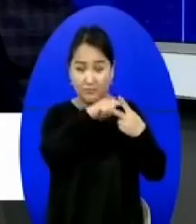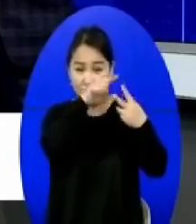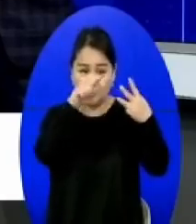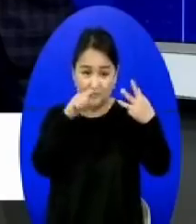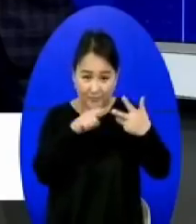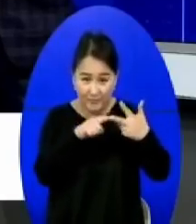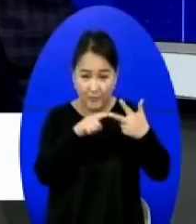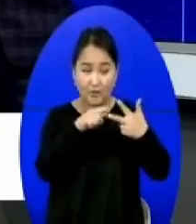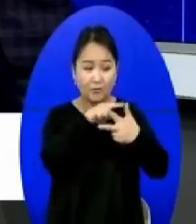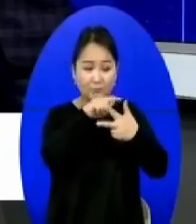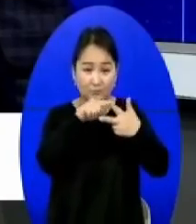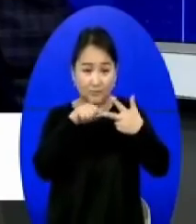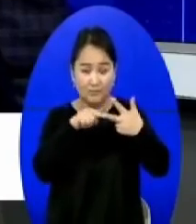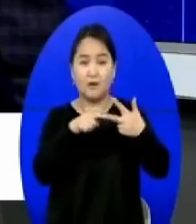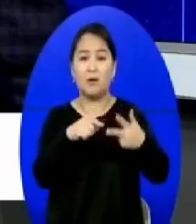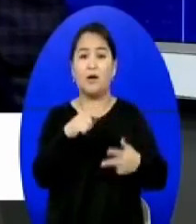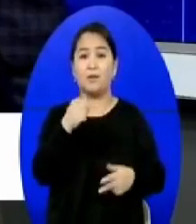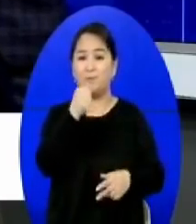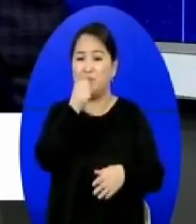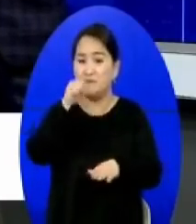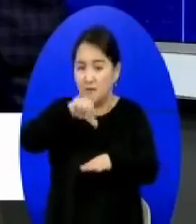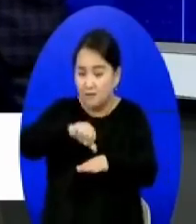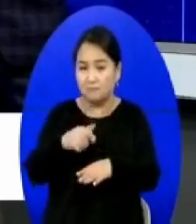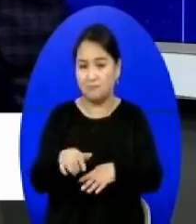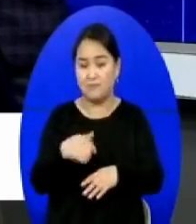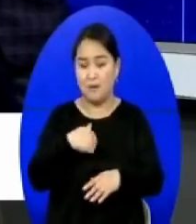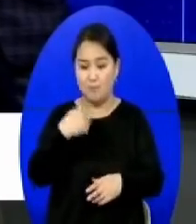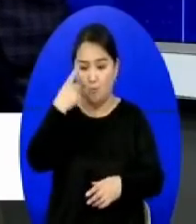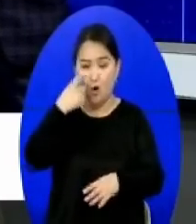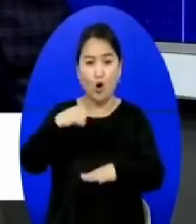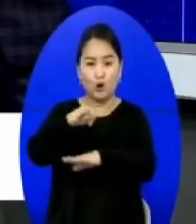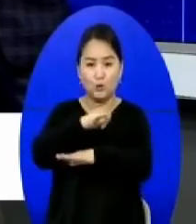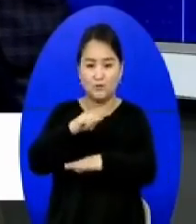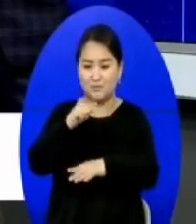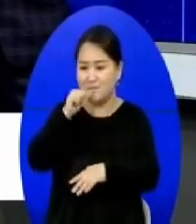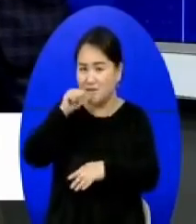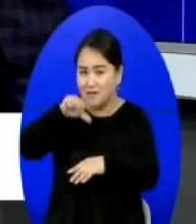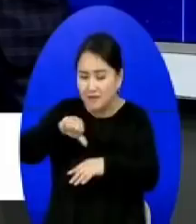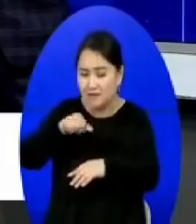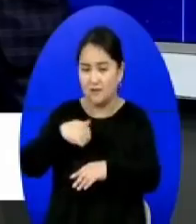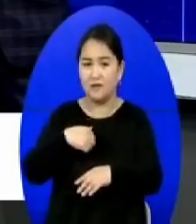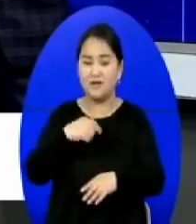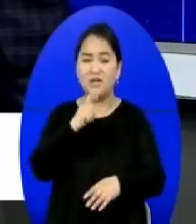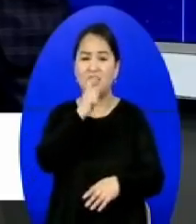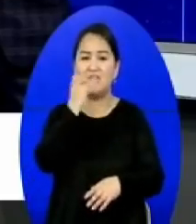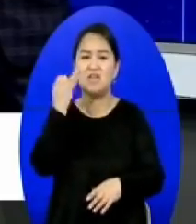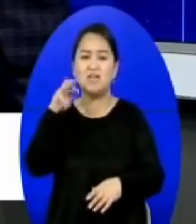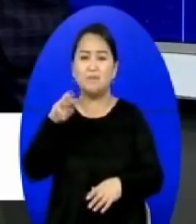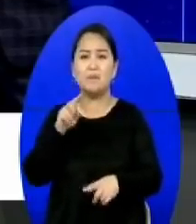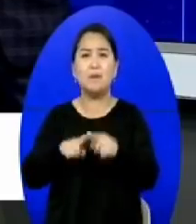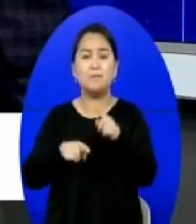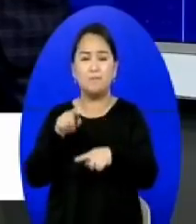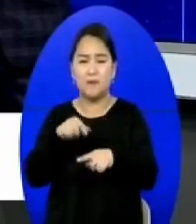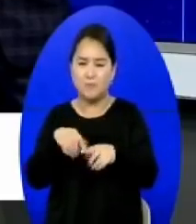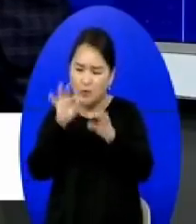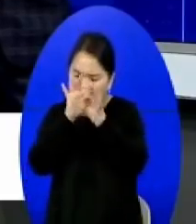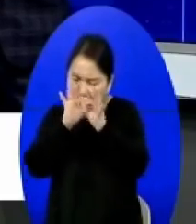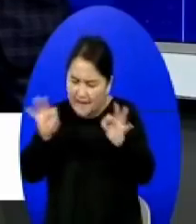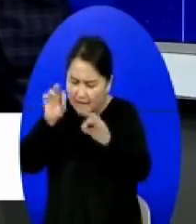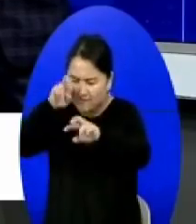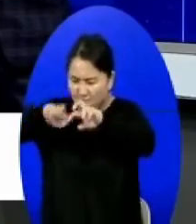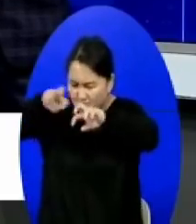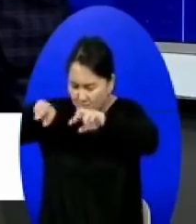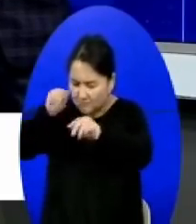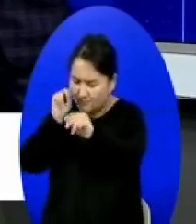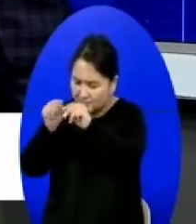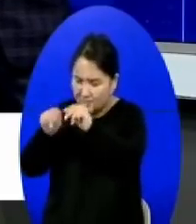байгаа. Тэгэхээр манай улсын хувьд хэрэглэгдэж байгаа энэ шатхуунуудын хувьд бас ямар химийн элементүүд илүү дамгаалж байгаа гэдэг бас нарийн тогтоох хучиртай. За ер